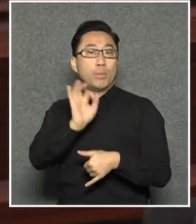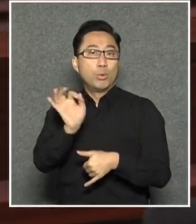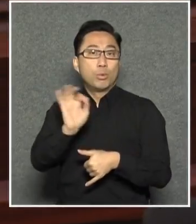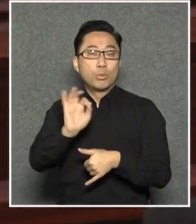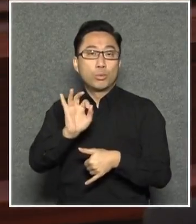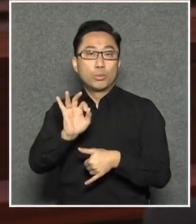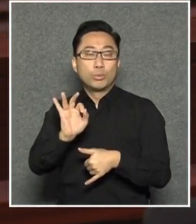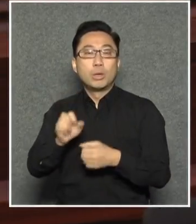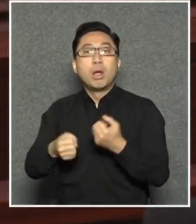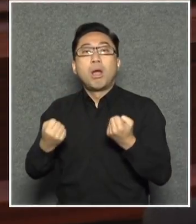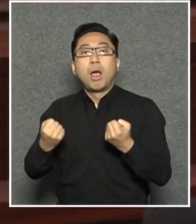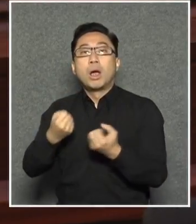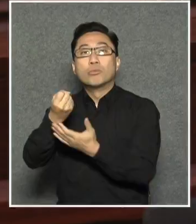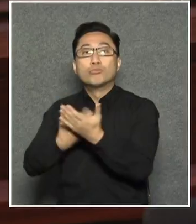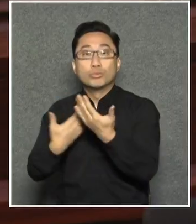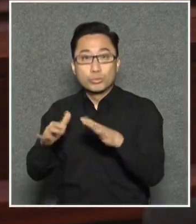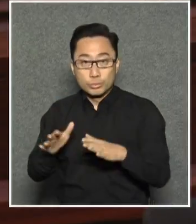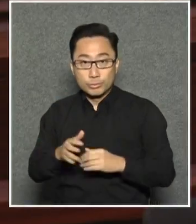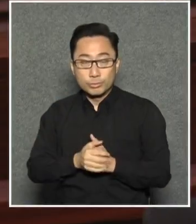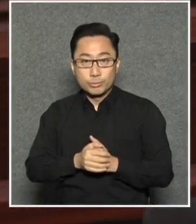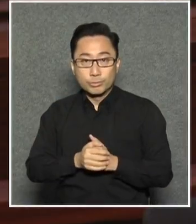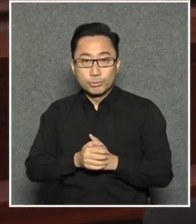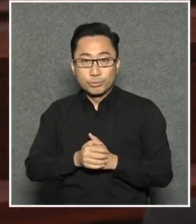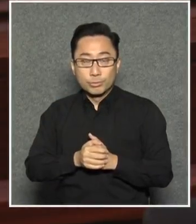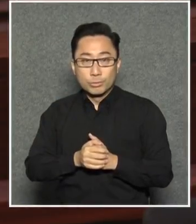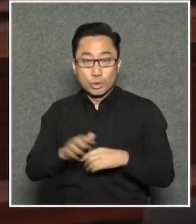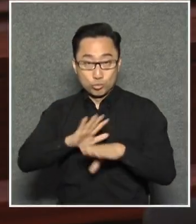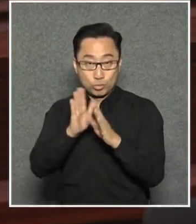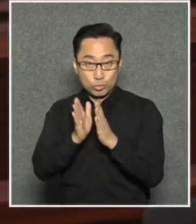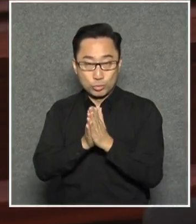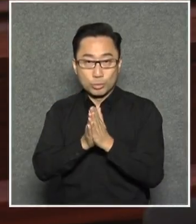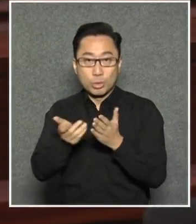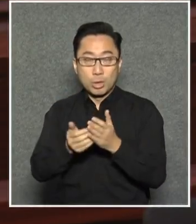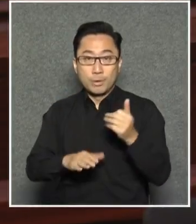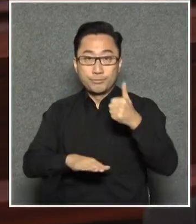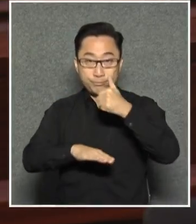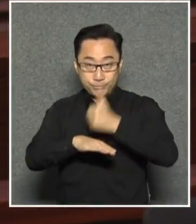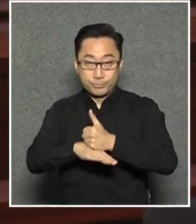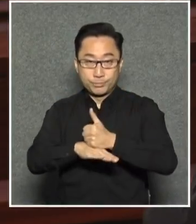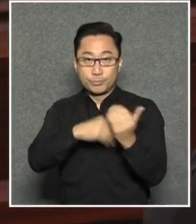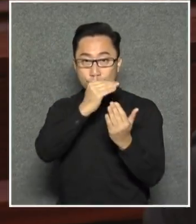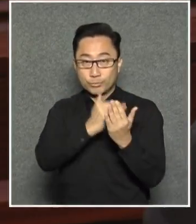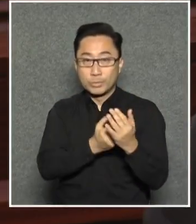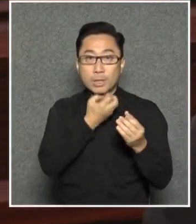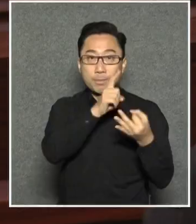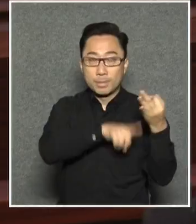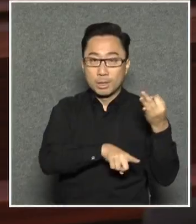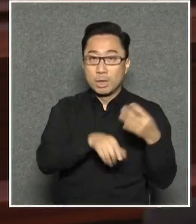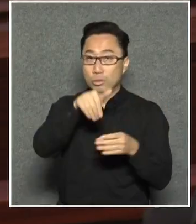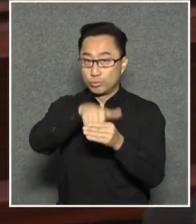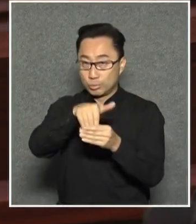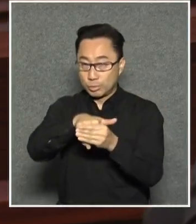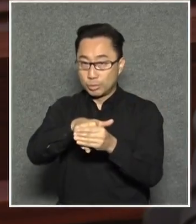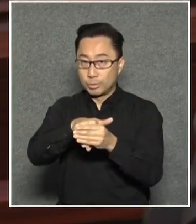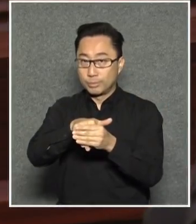二點就是說那個的整個產生辦法的過程有提名、有選舉和是